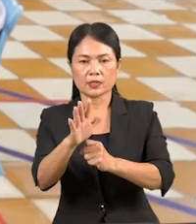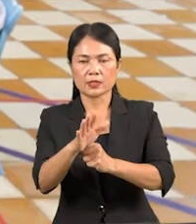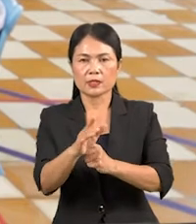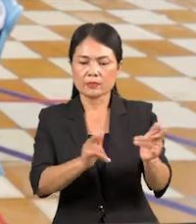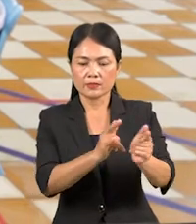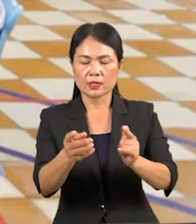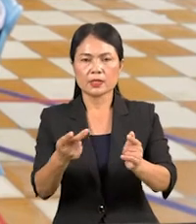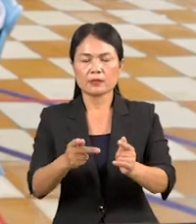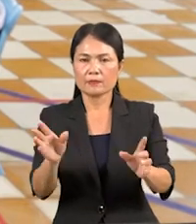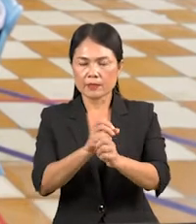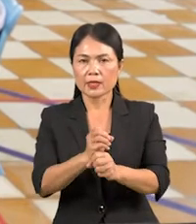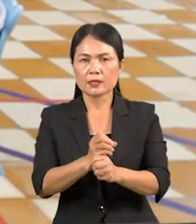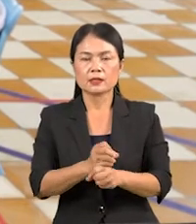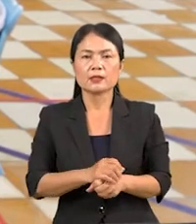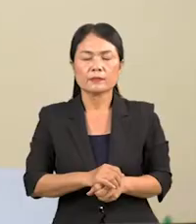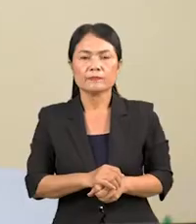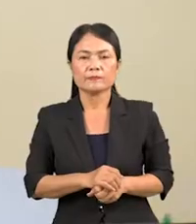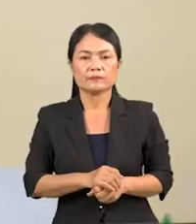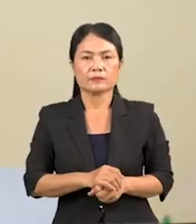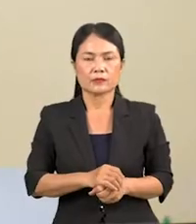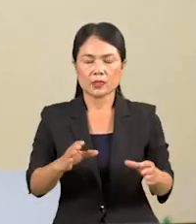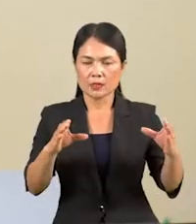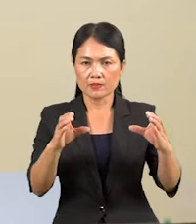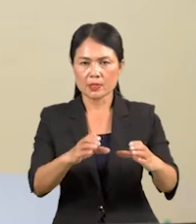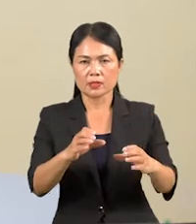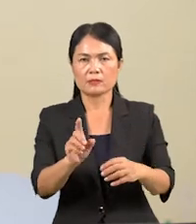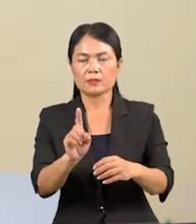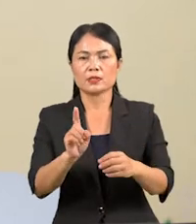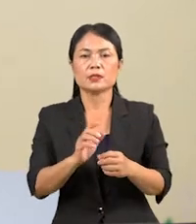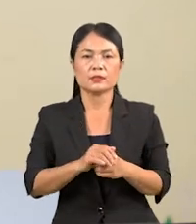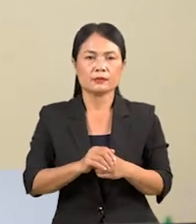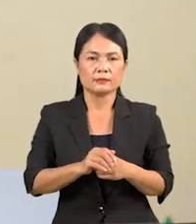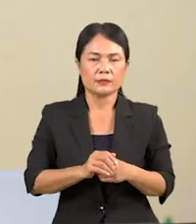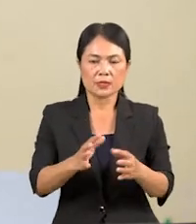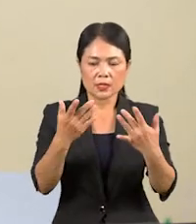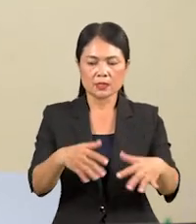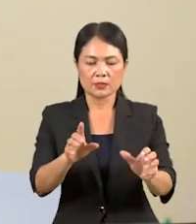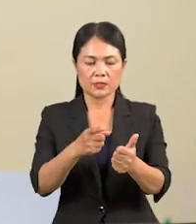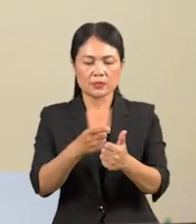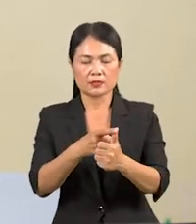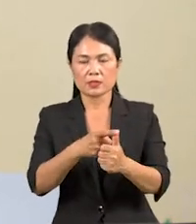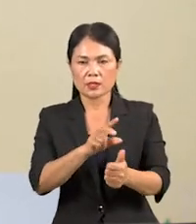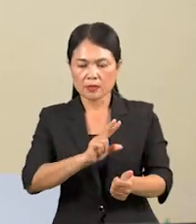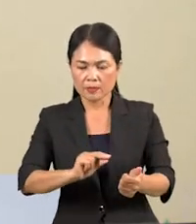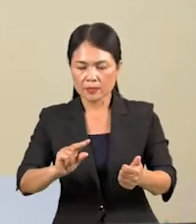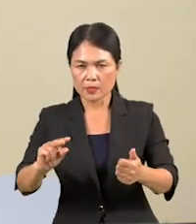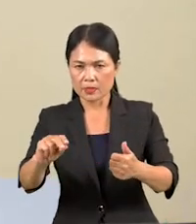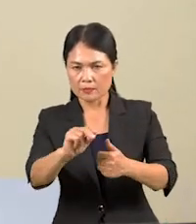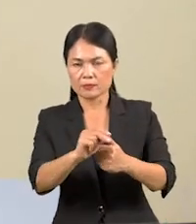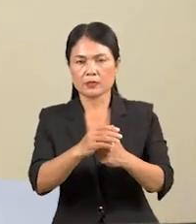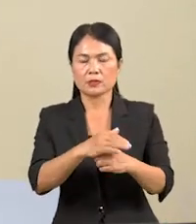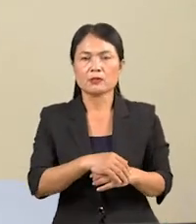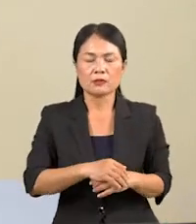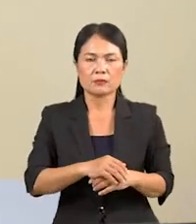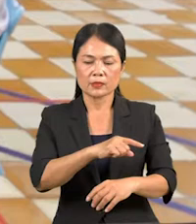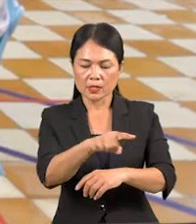រណាំងគ្នាបានទេណាហើយក្រុមណាដែរហើយមុនគេគៀបពេញមាត់កញ្ច្រែង